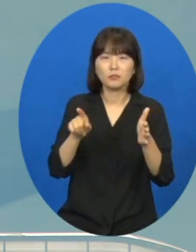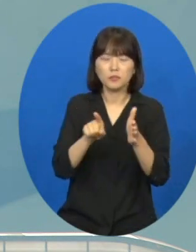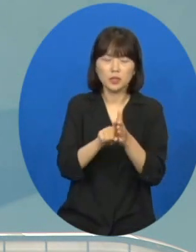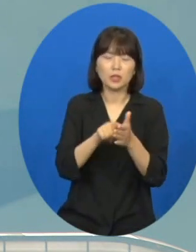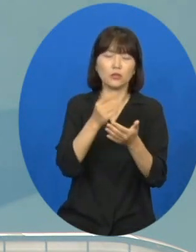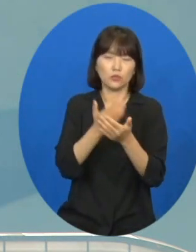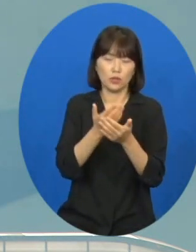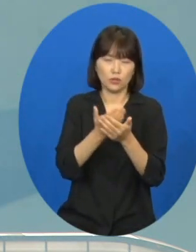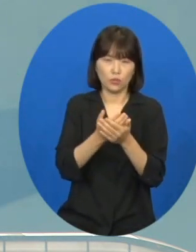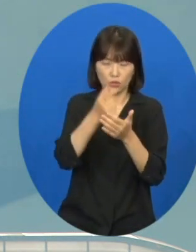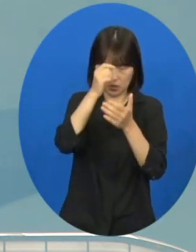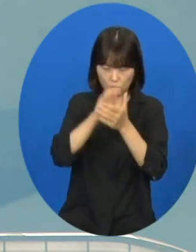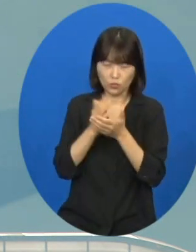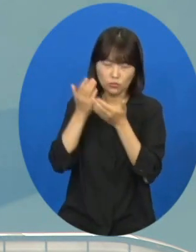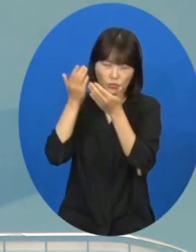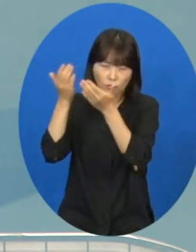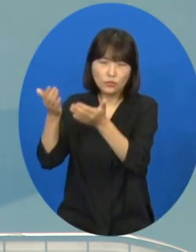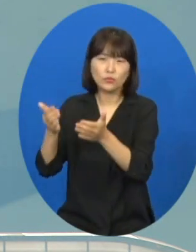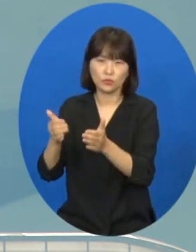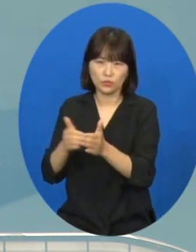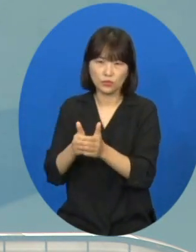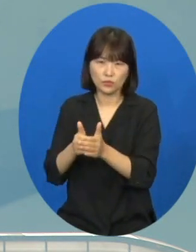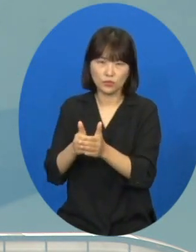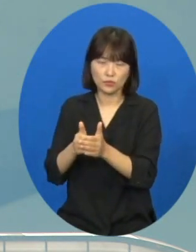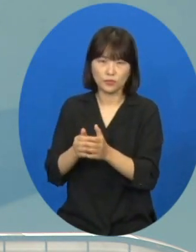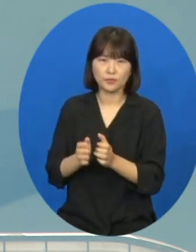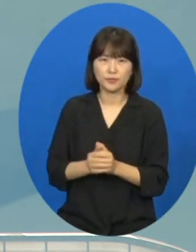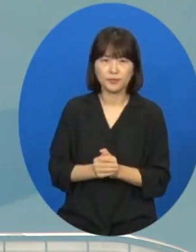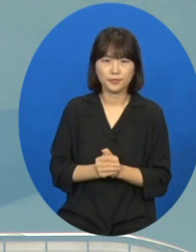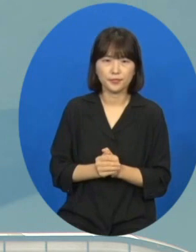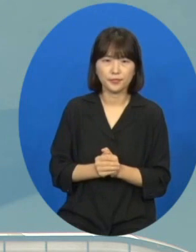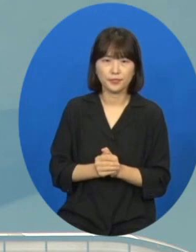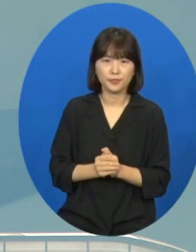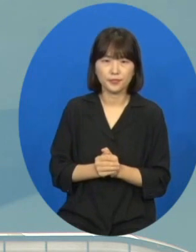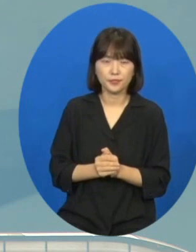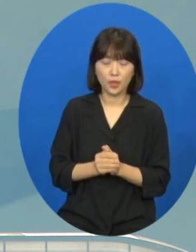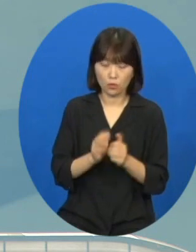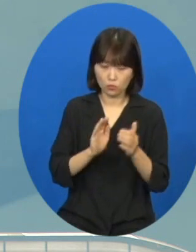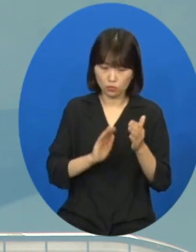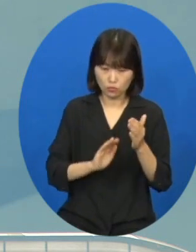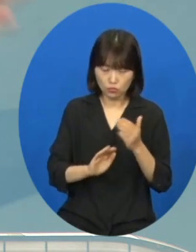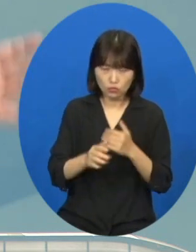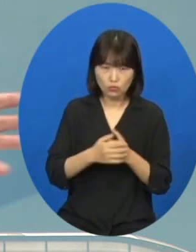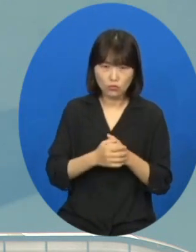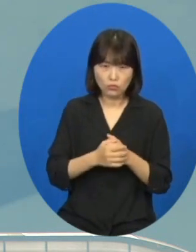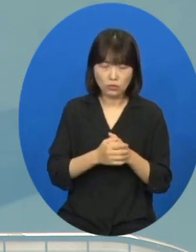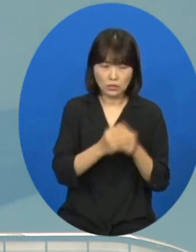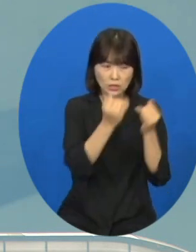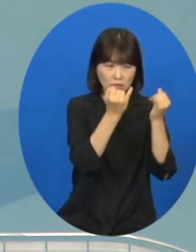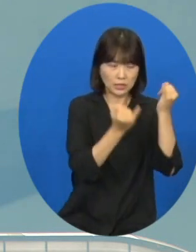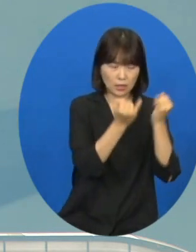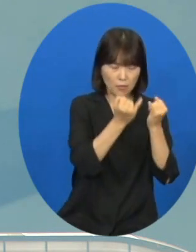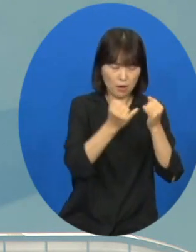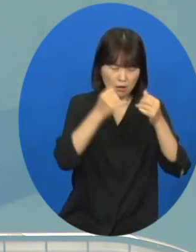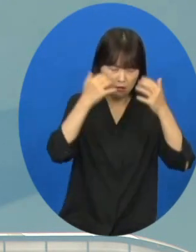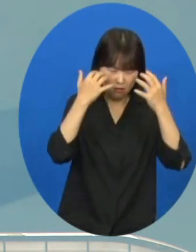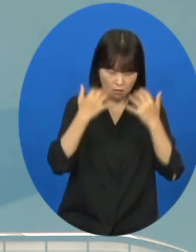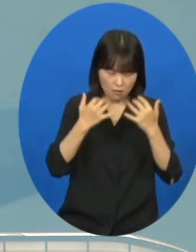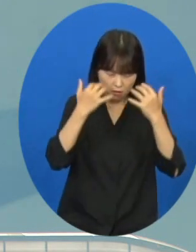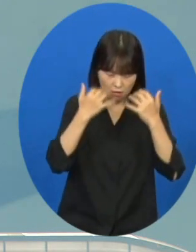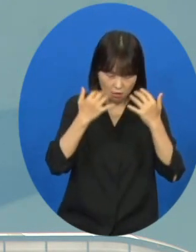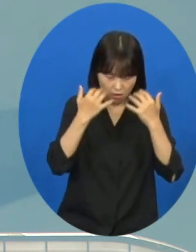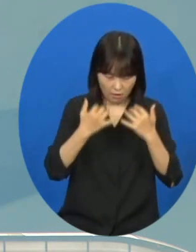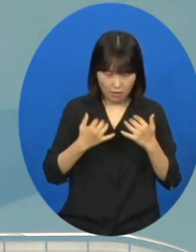해주세요. 몇 번을 그 기도를 했어요. 그리고는 통곡을 하는 것 같아요.